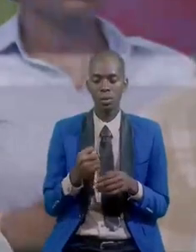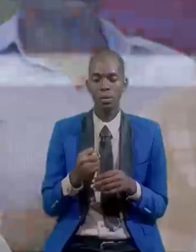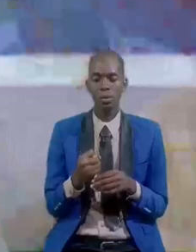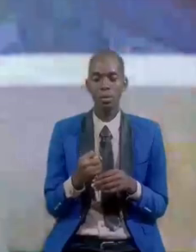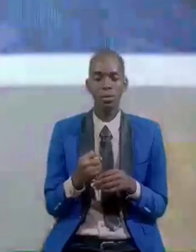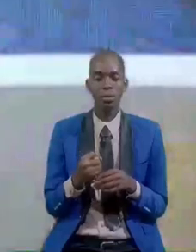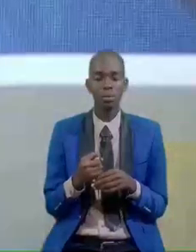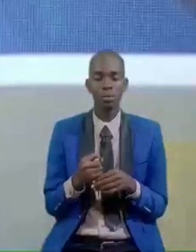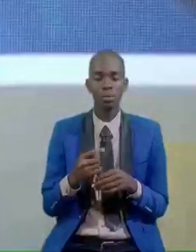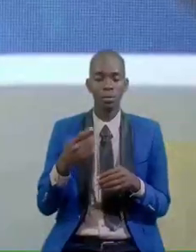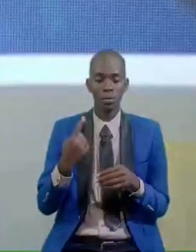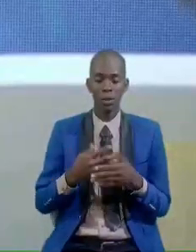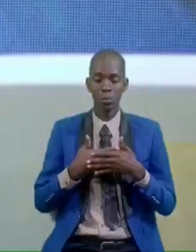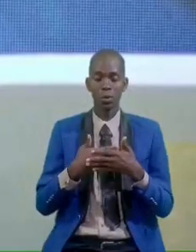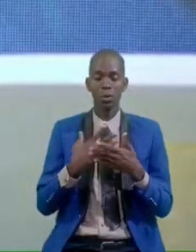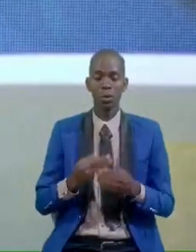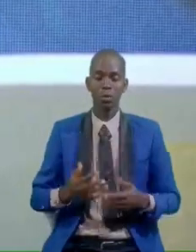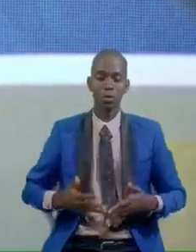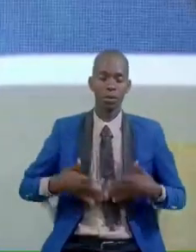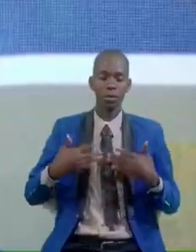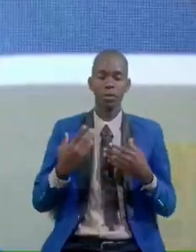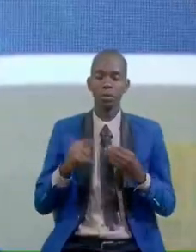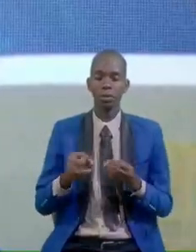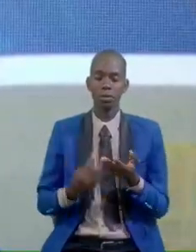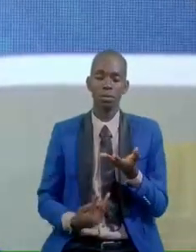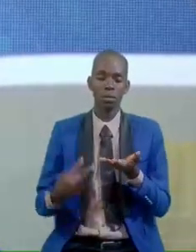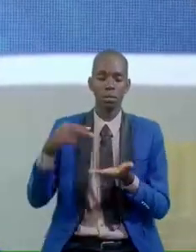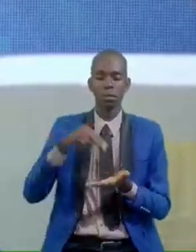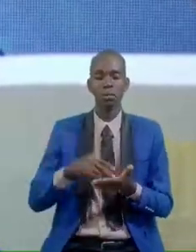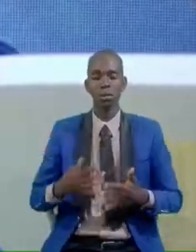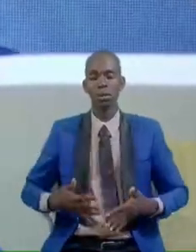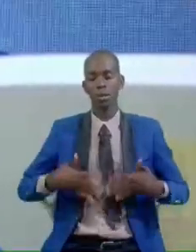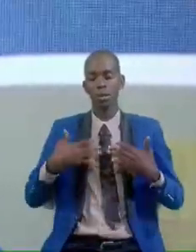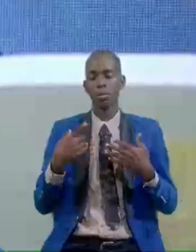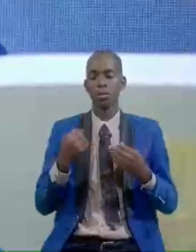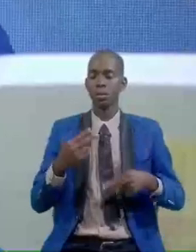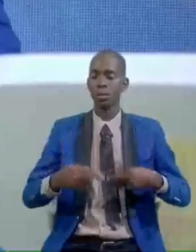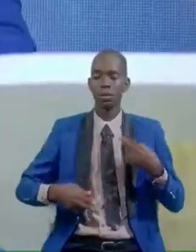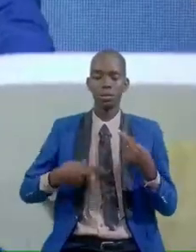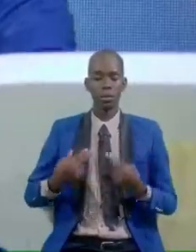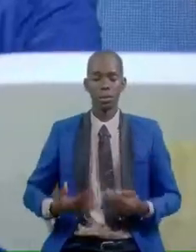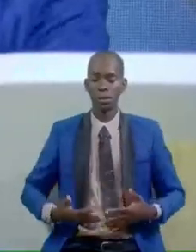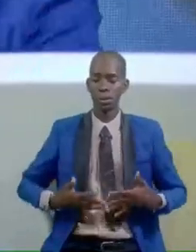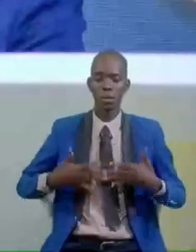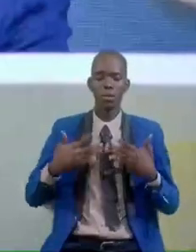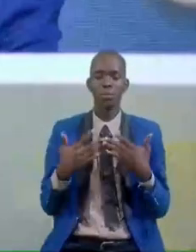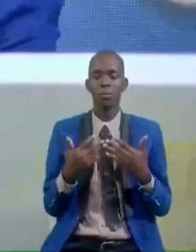Et le souffle de vie, la vie de résurrection, la vie réveillée, la